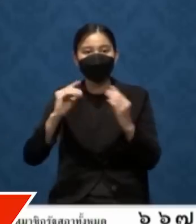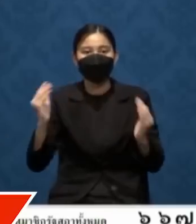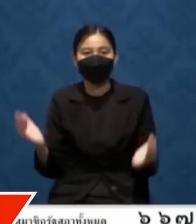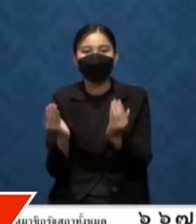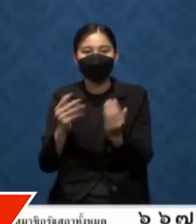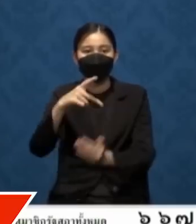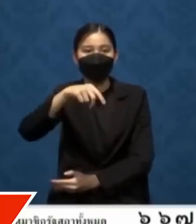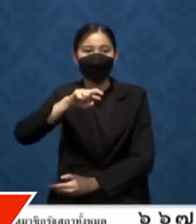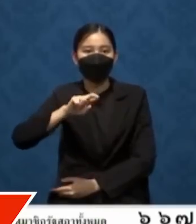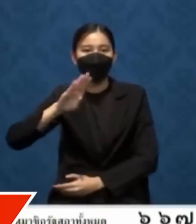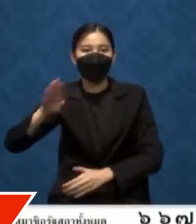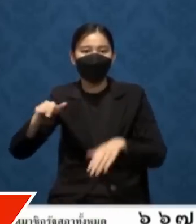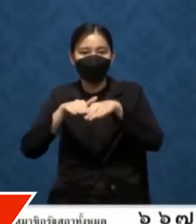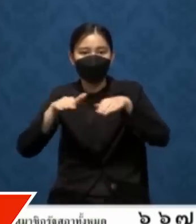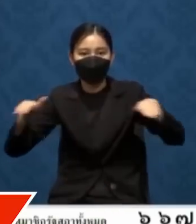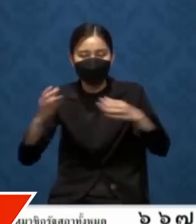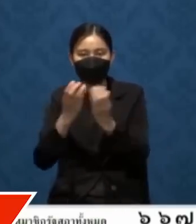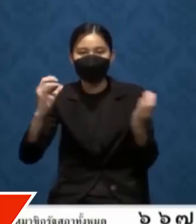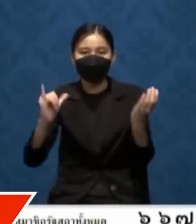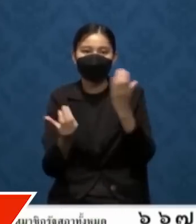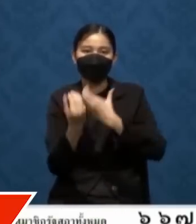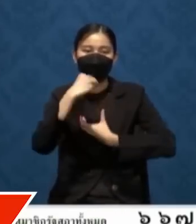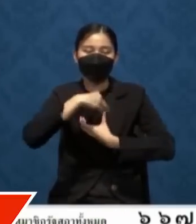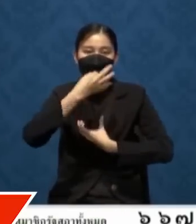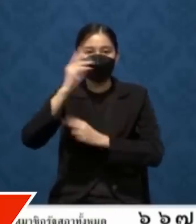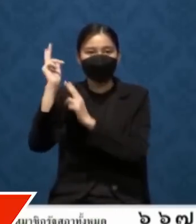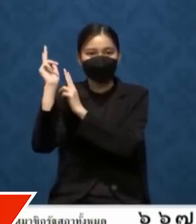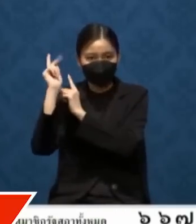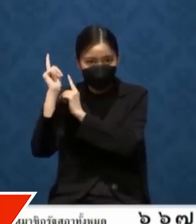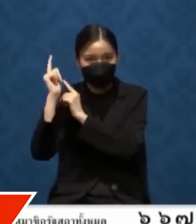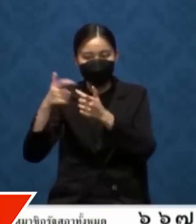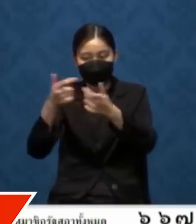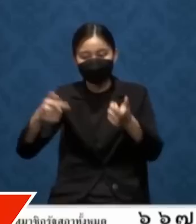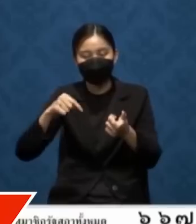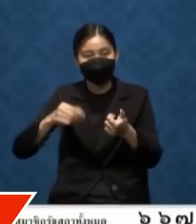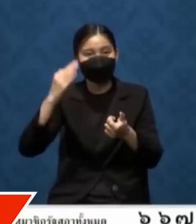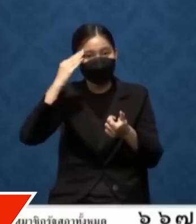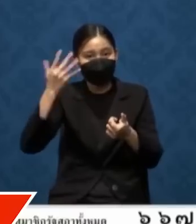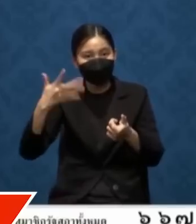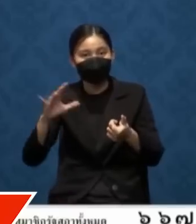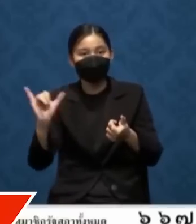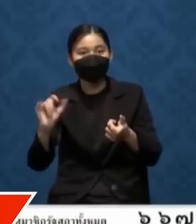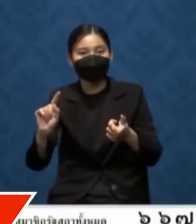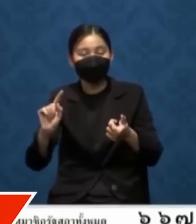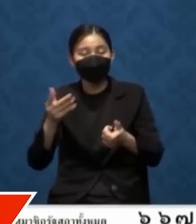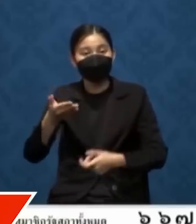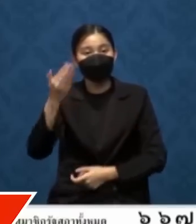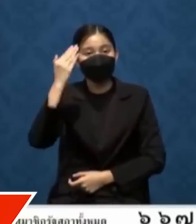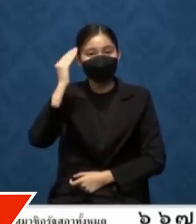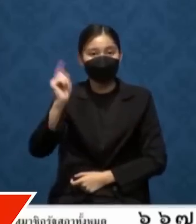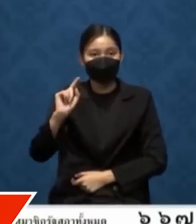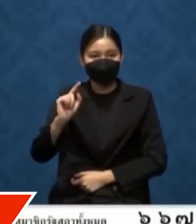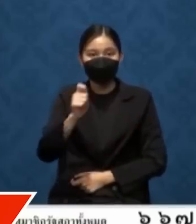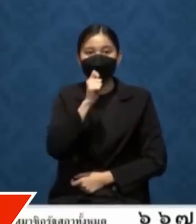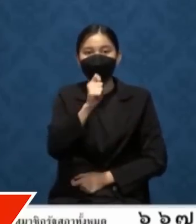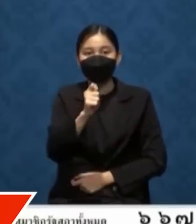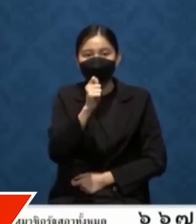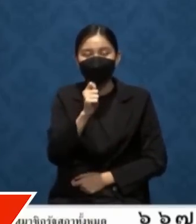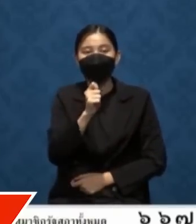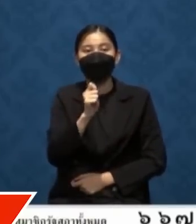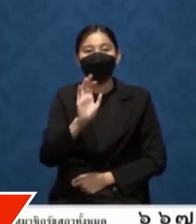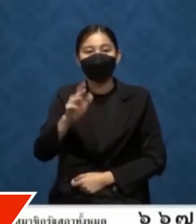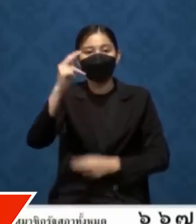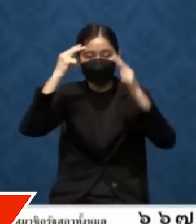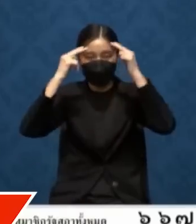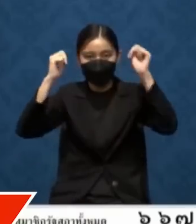ร่างพระบอรส่เสริเจริยธรรม แลบรฐานวิชาชีพสื่อมวชนฉบับนี้หรอไม่ท่านทราหรอไม่ครับวาการสัมภา์ขผเอกประยุติ